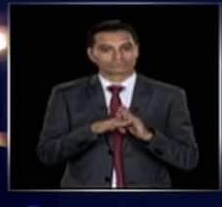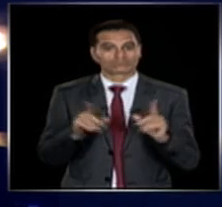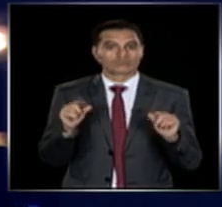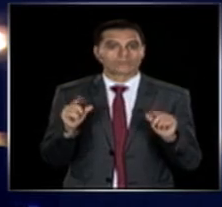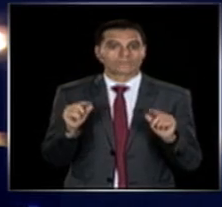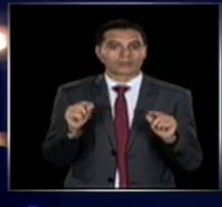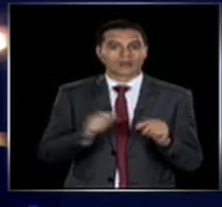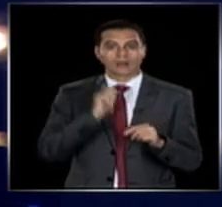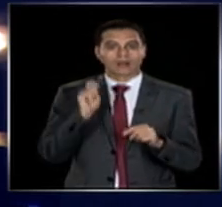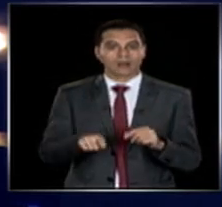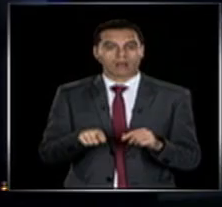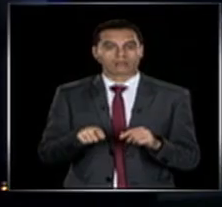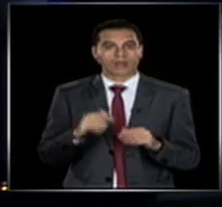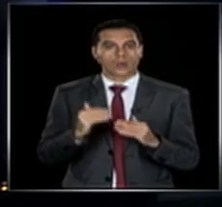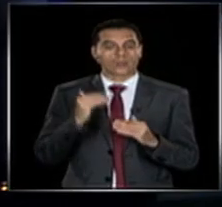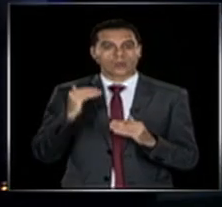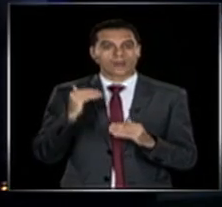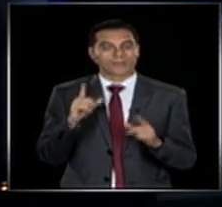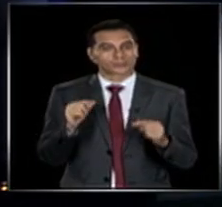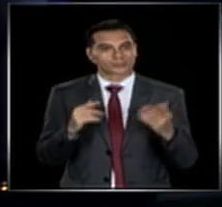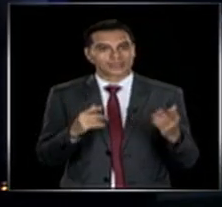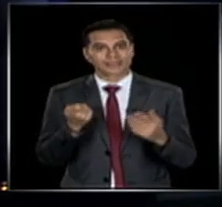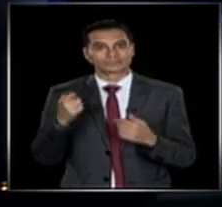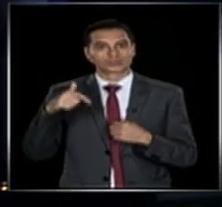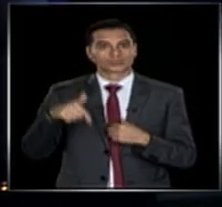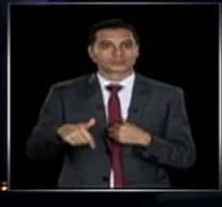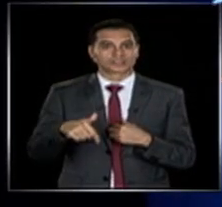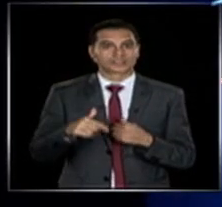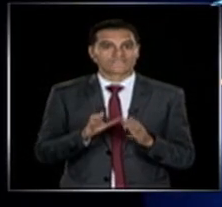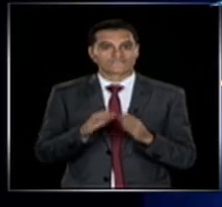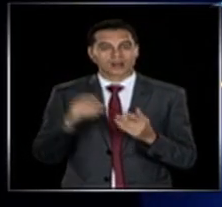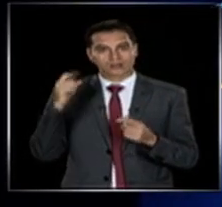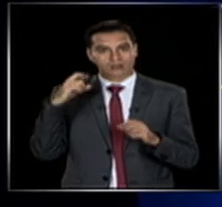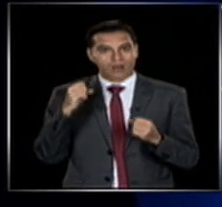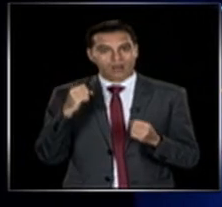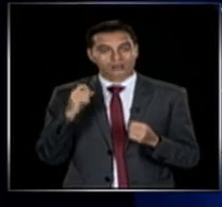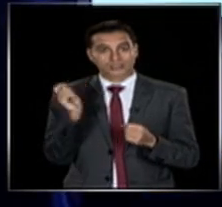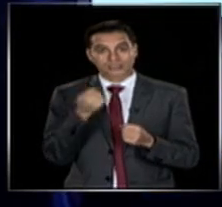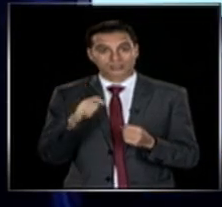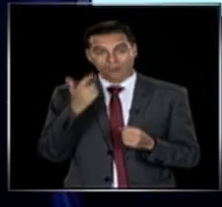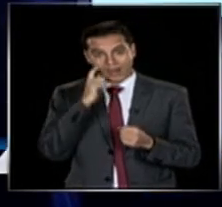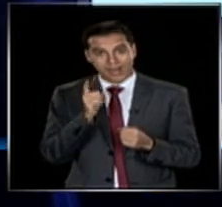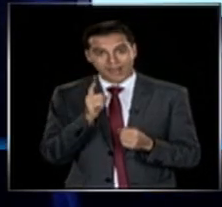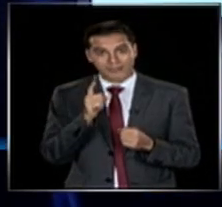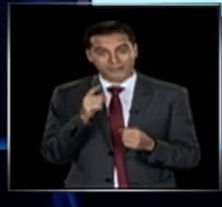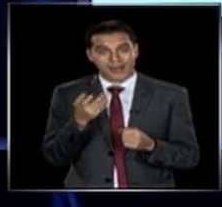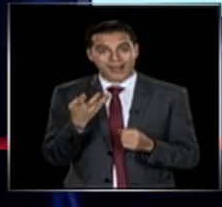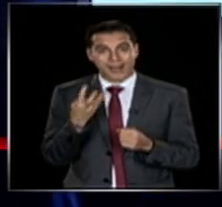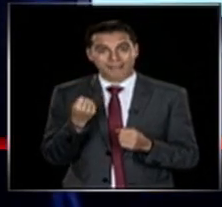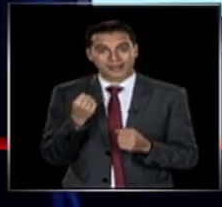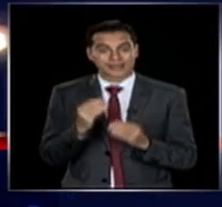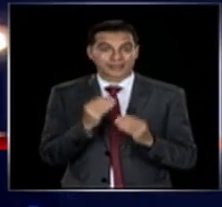في القضاء والأمل. 65 الرعد، ساموراي خلي بالكو، معاكو 40